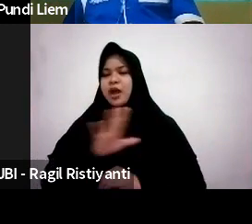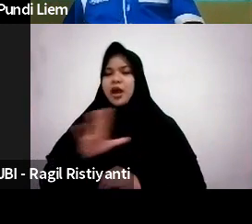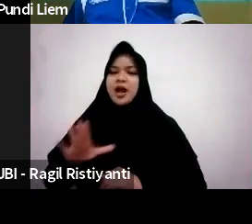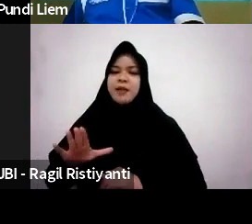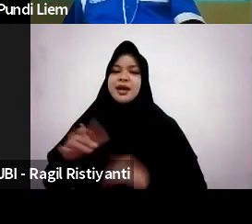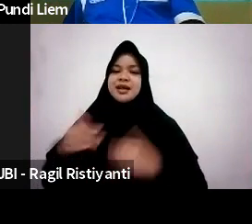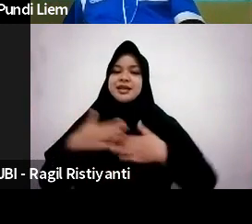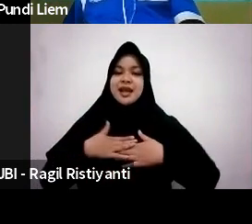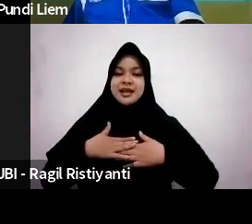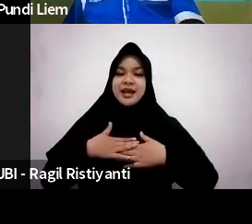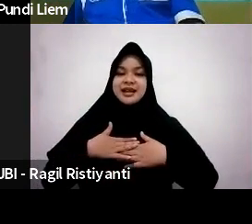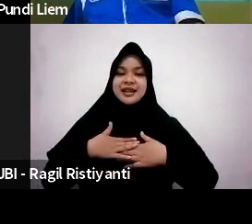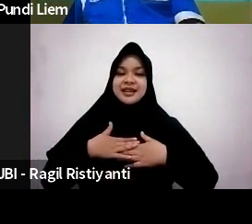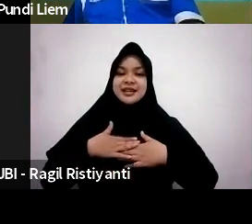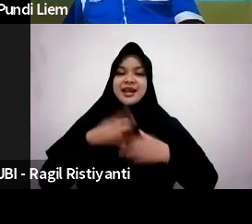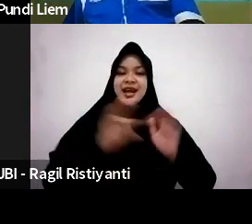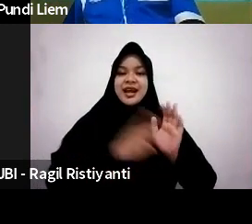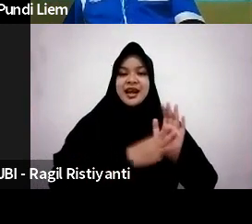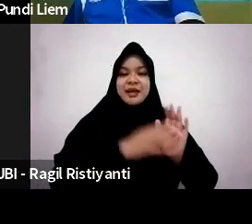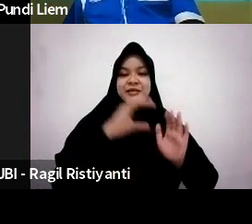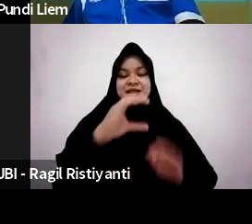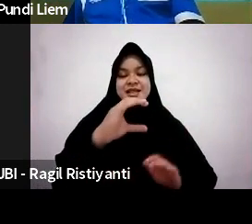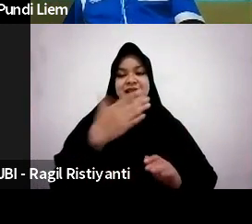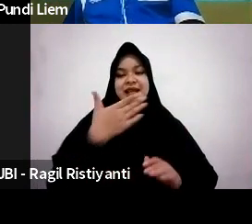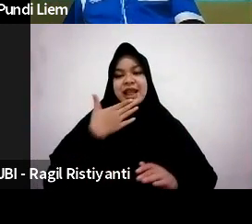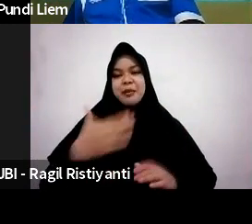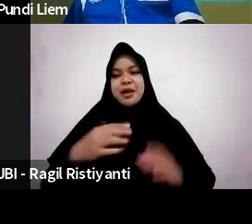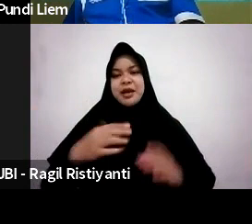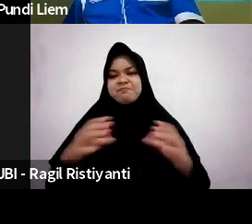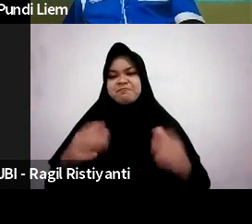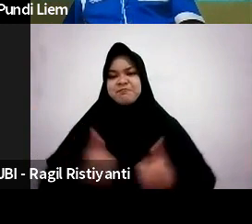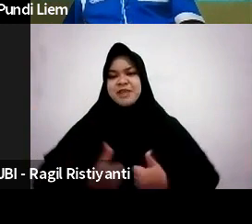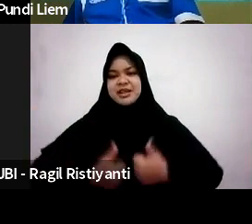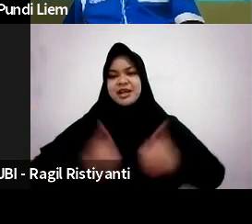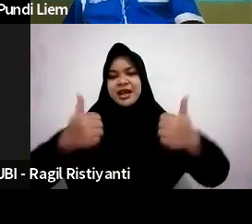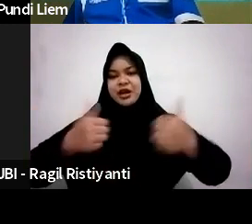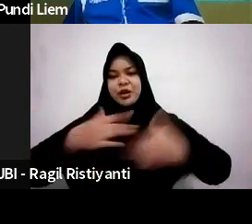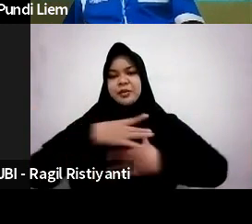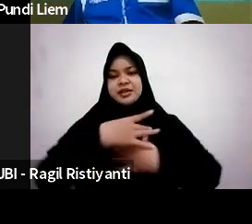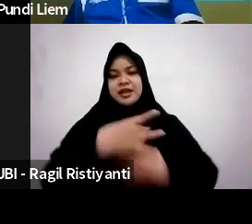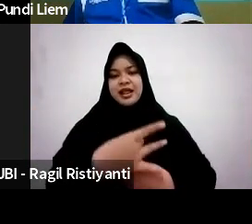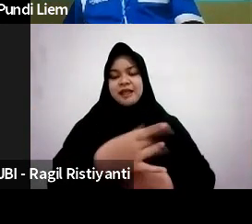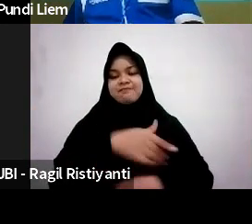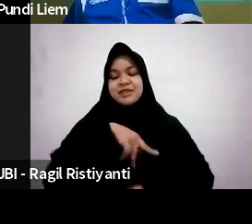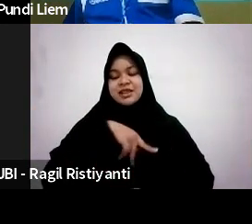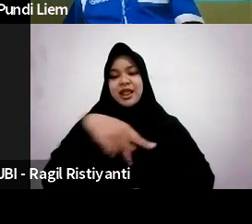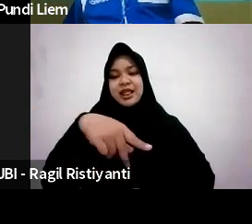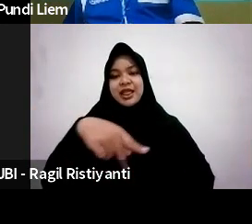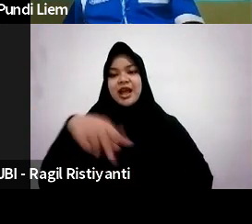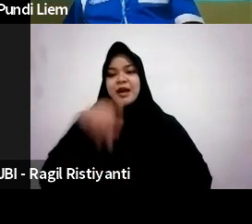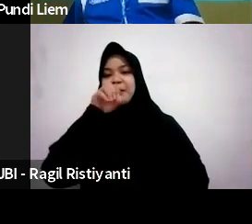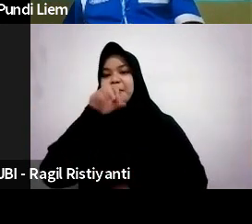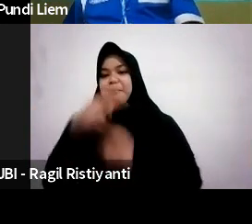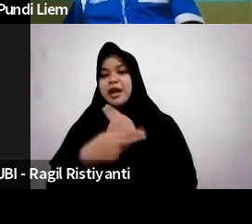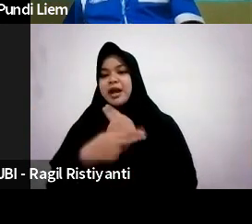saya suatu MC mengucapkan terima kasih yang sebesar-besarnya kepada seluruh peserta panitia pembicara